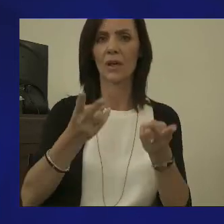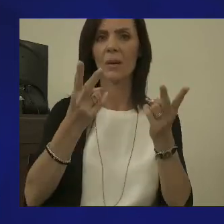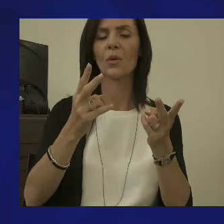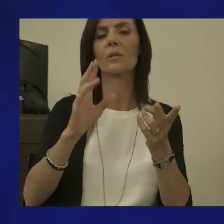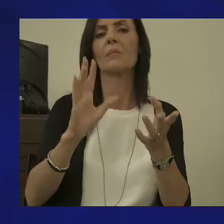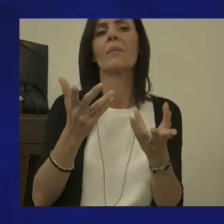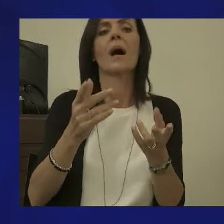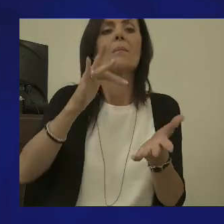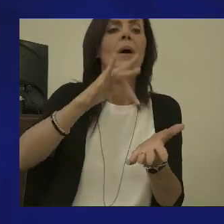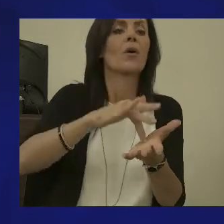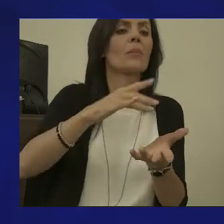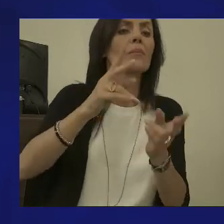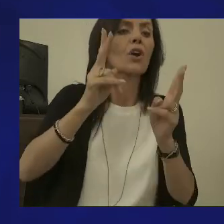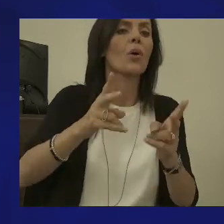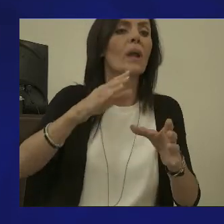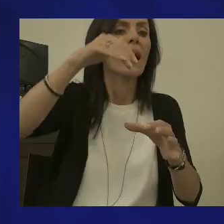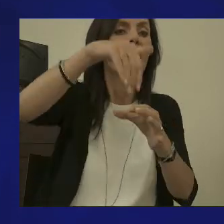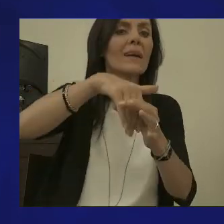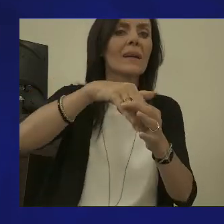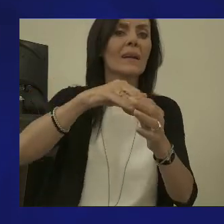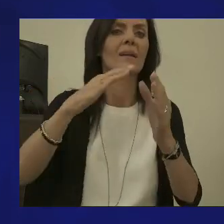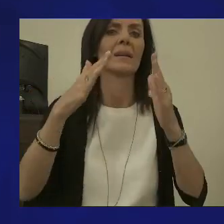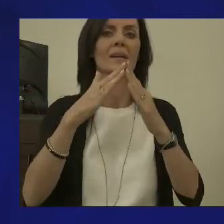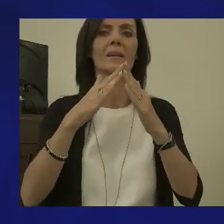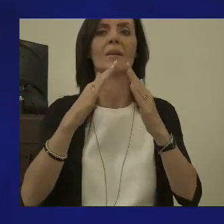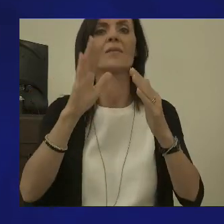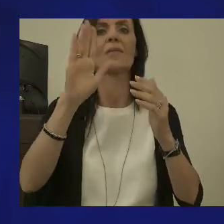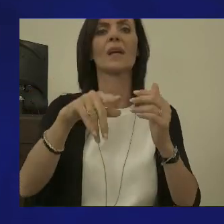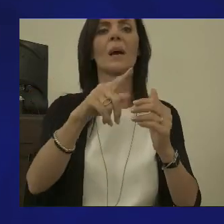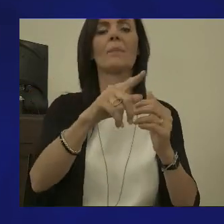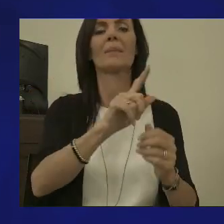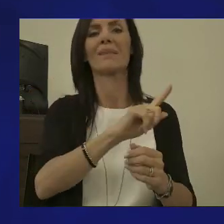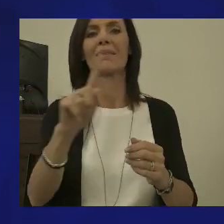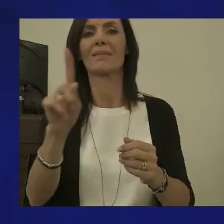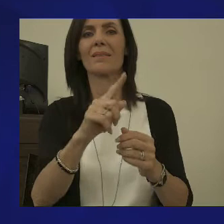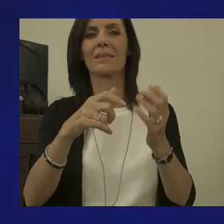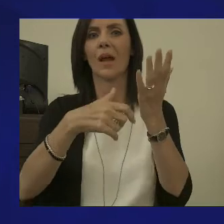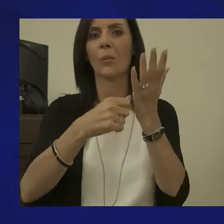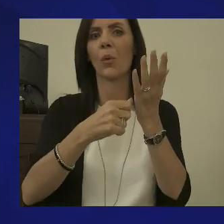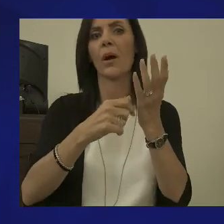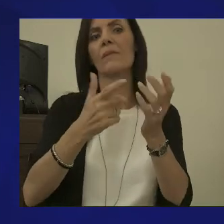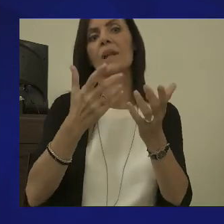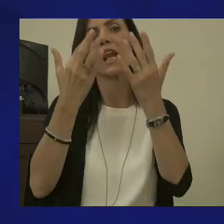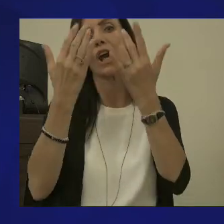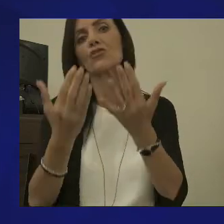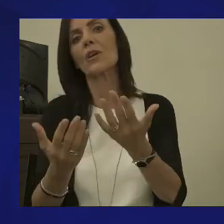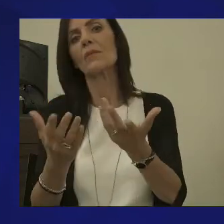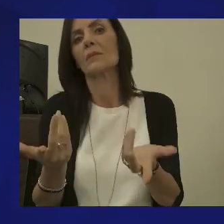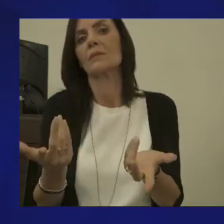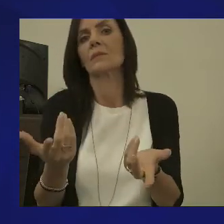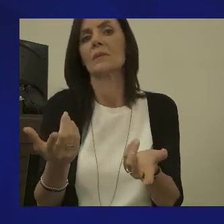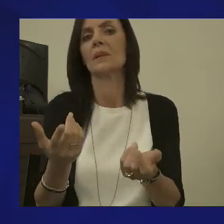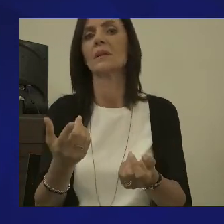המקום יכול להכיל מבחינת יחידות דיור והמוסה של תחבורה, ואחר כך לחשב האם אנחנו יכולים כל רגע